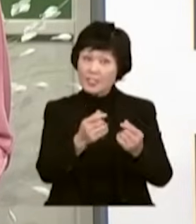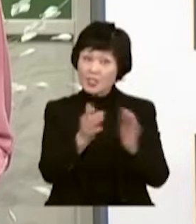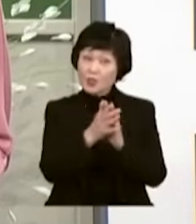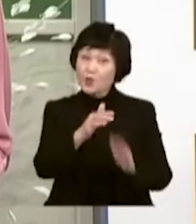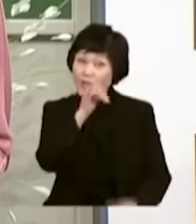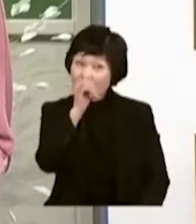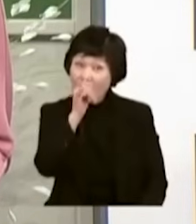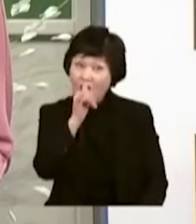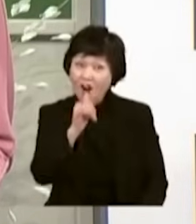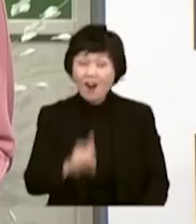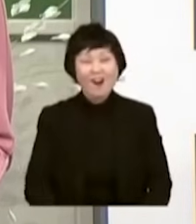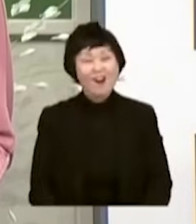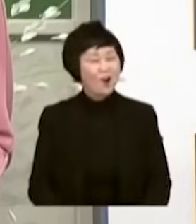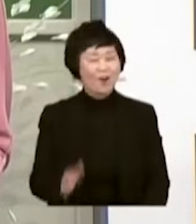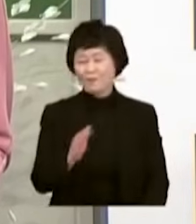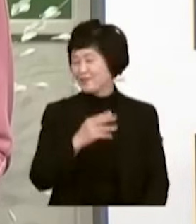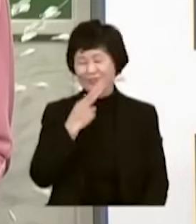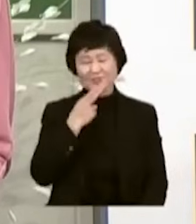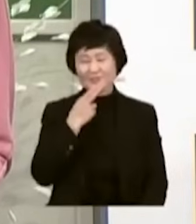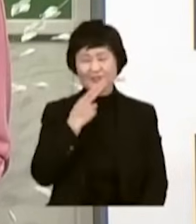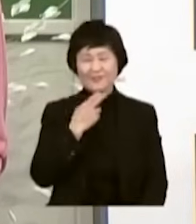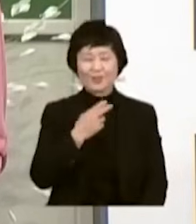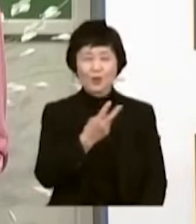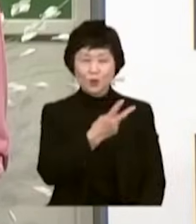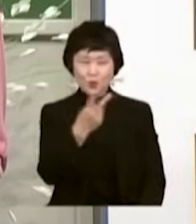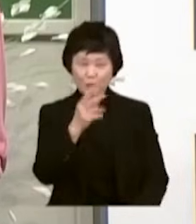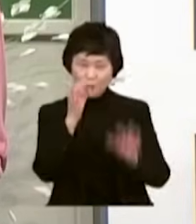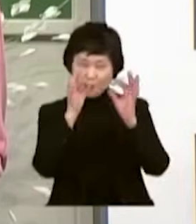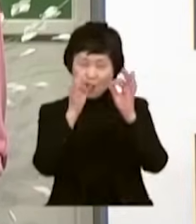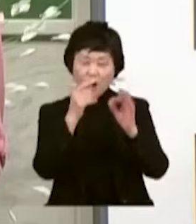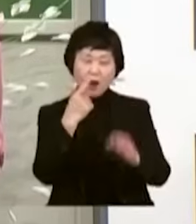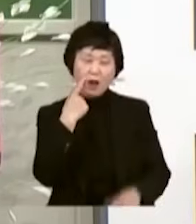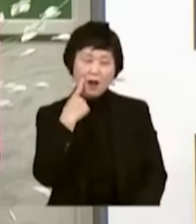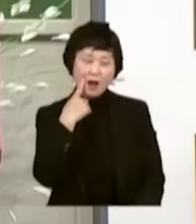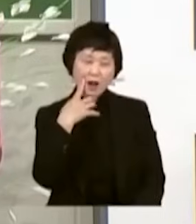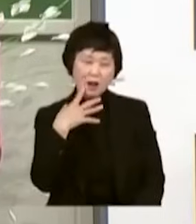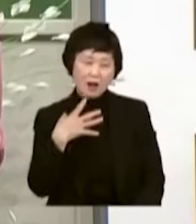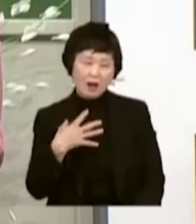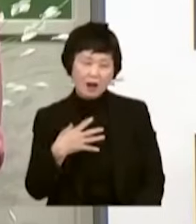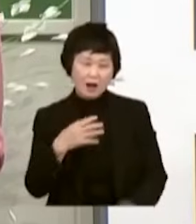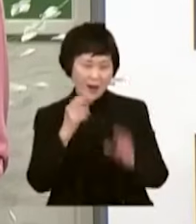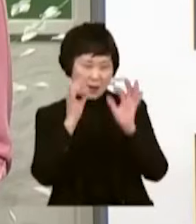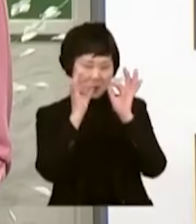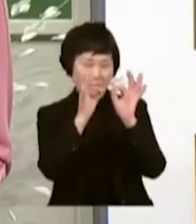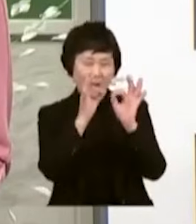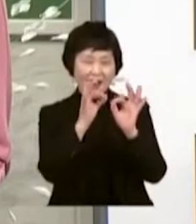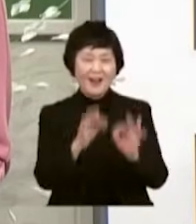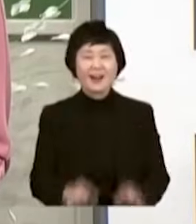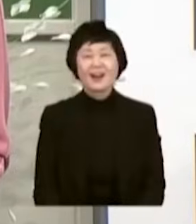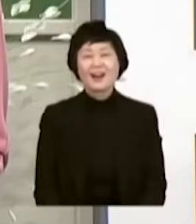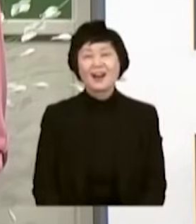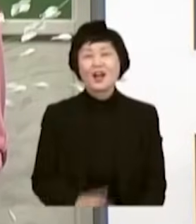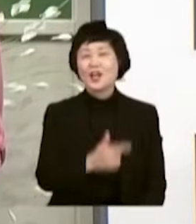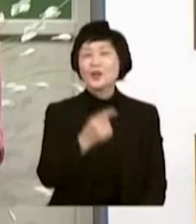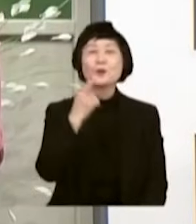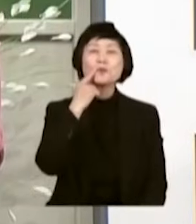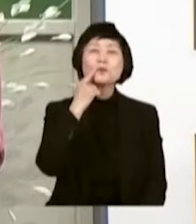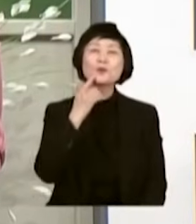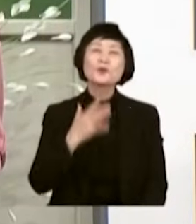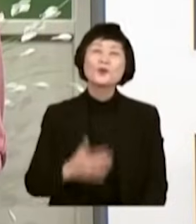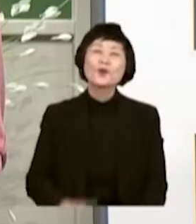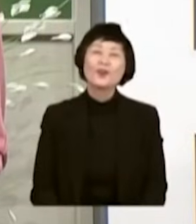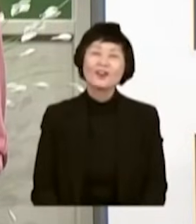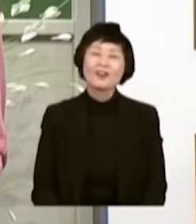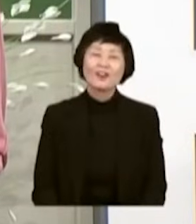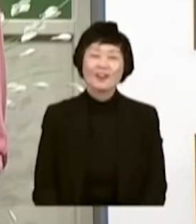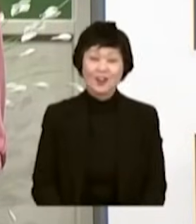나는 그래서 두 분 아까 이렇게 보면서 계속 부러워서 쳐다보는 거예요. 그러니까요. 진짜 아니 근데 부럽지 않아요? 부럽죠. 부러워나 진짜. 아니 근데 두 분이